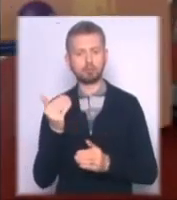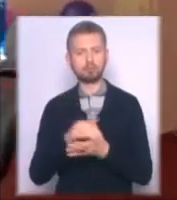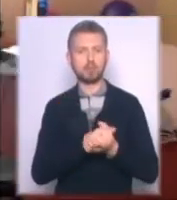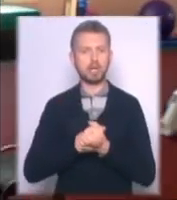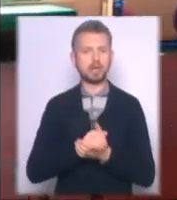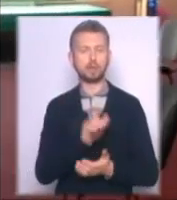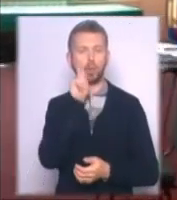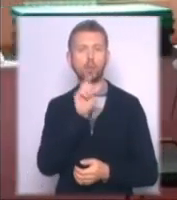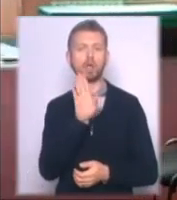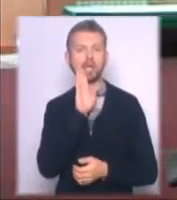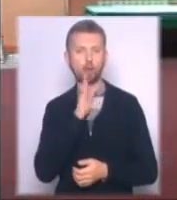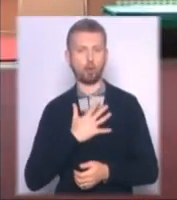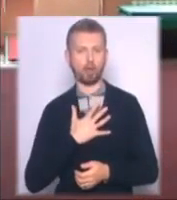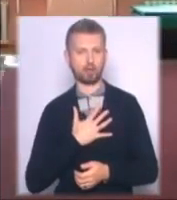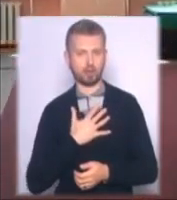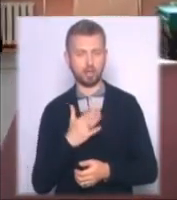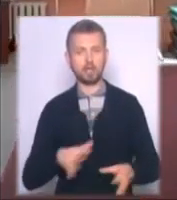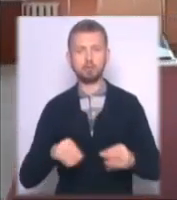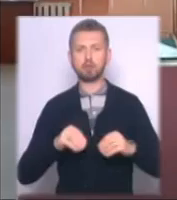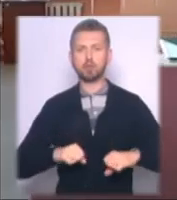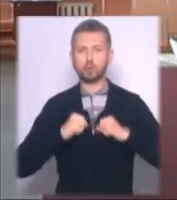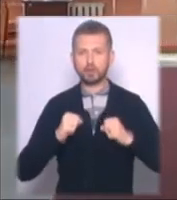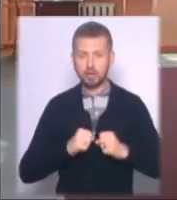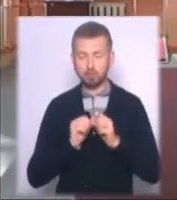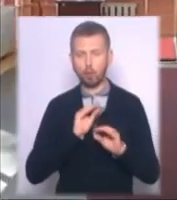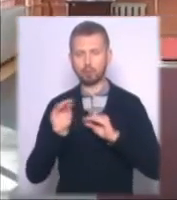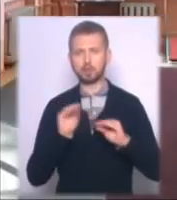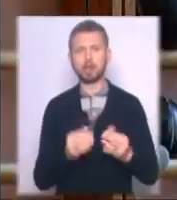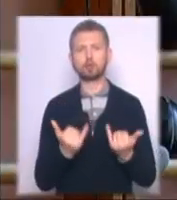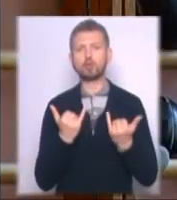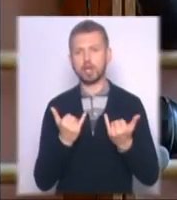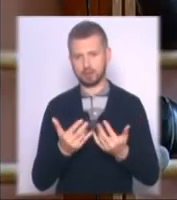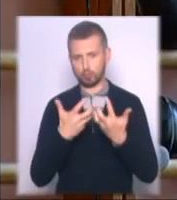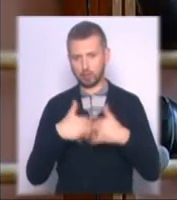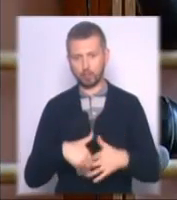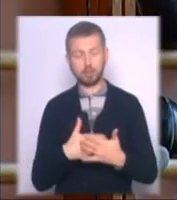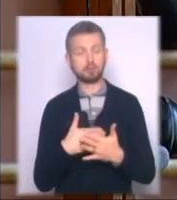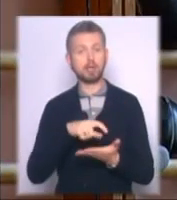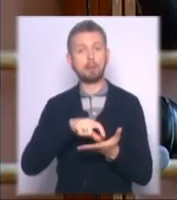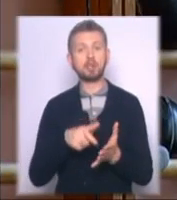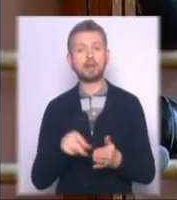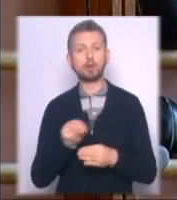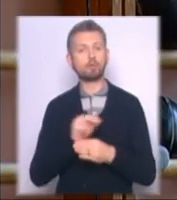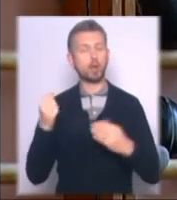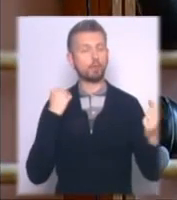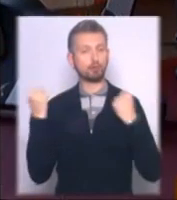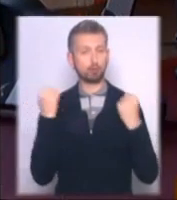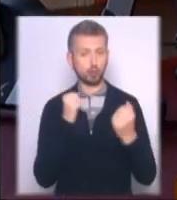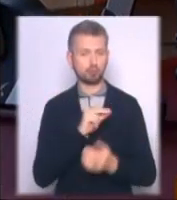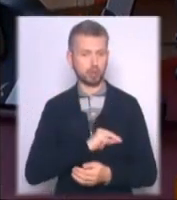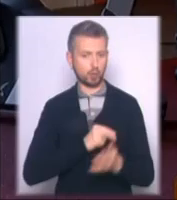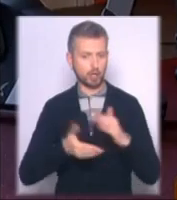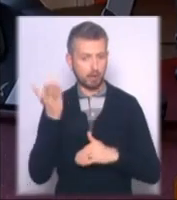Канади. Спільними зусиллями різних фондів лікарню обладнали сучасним устаткуванням. Наприклад, кабінет лікувальної фізкультури функціонує давно,